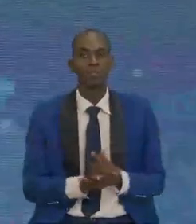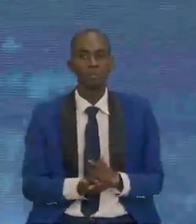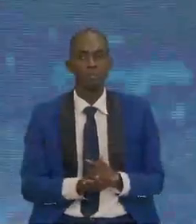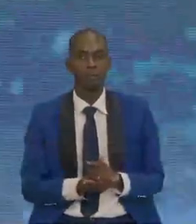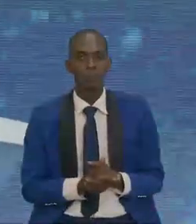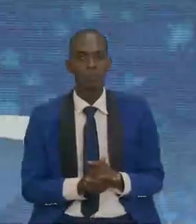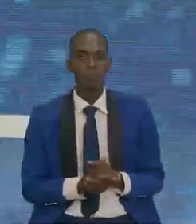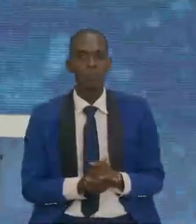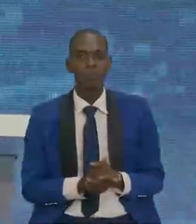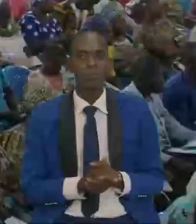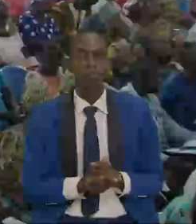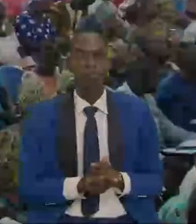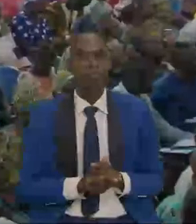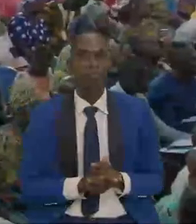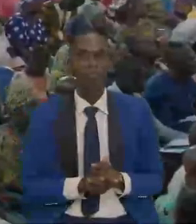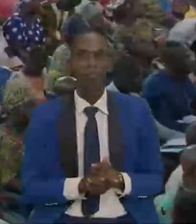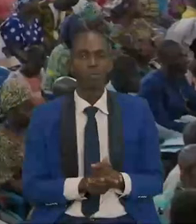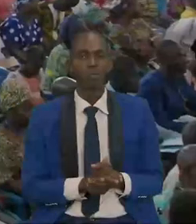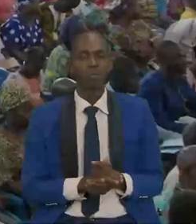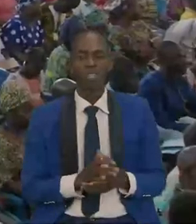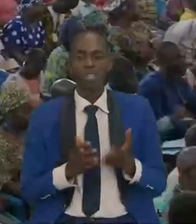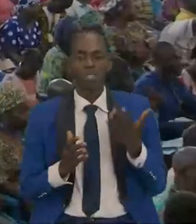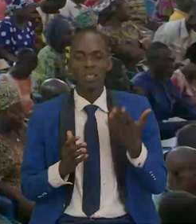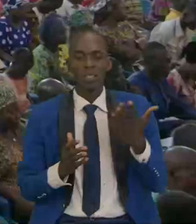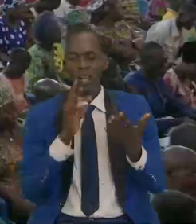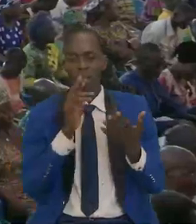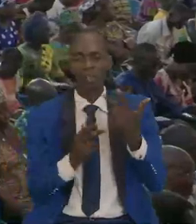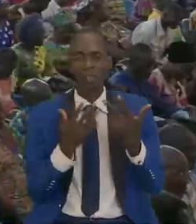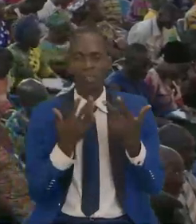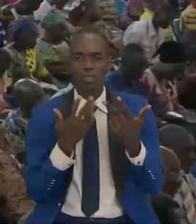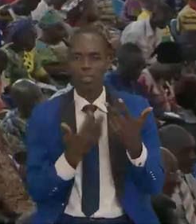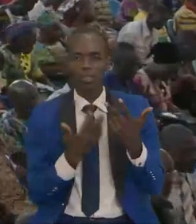à l'abondance envoyée du ciel.